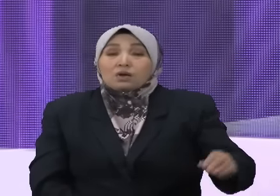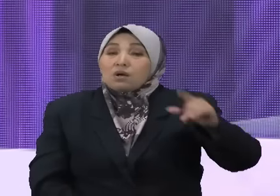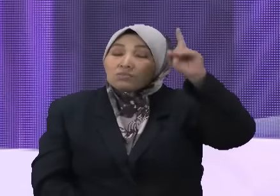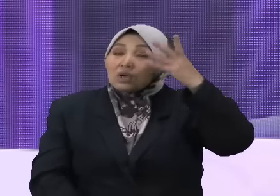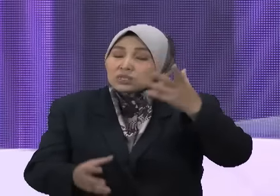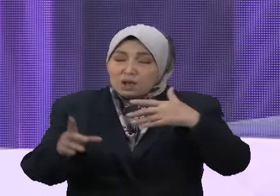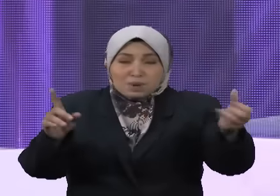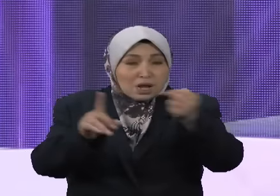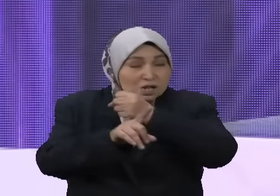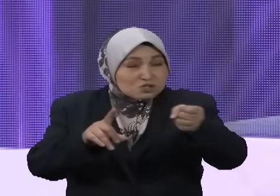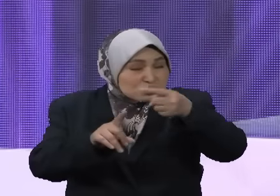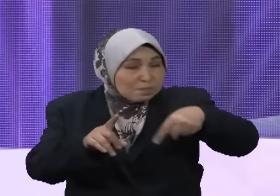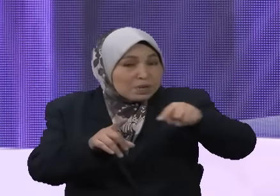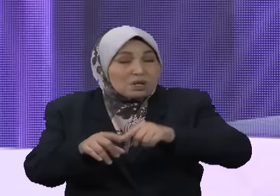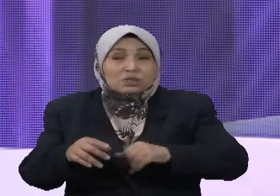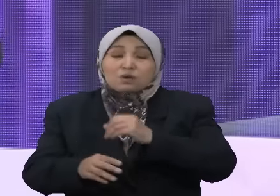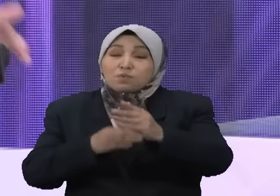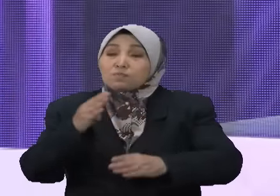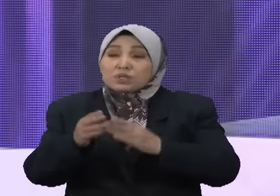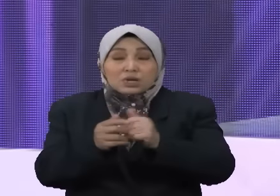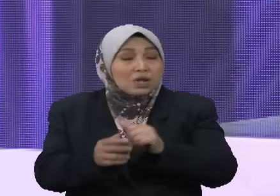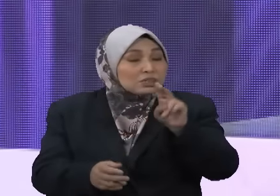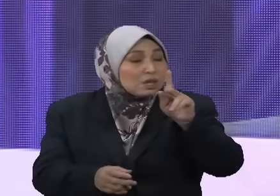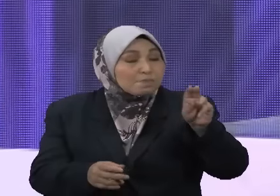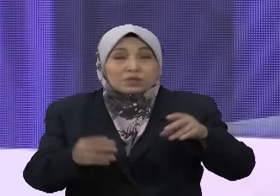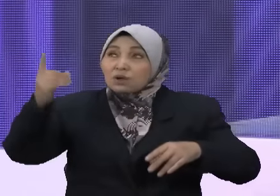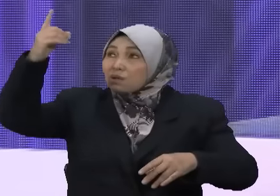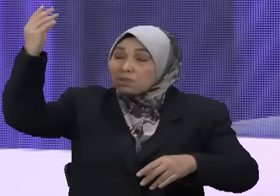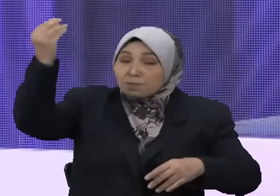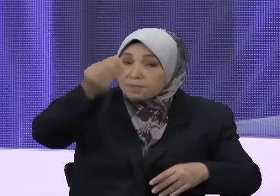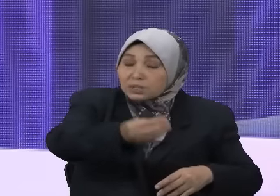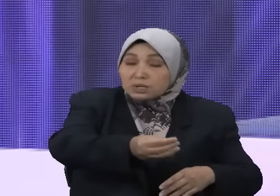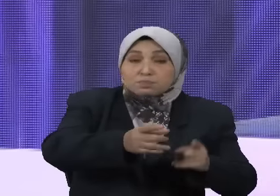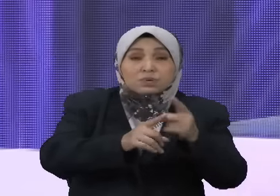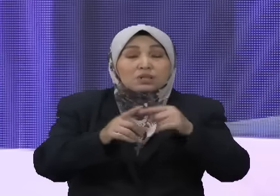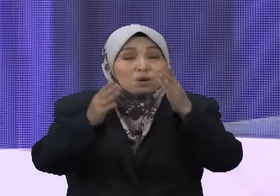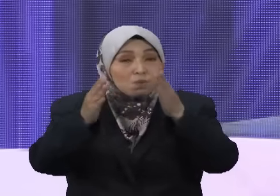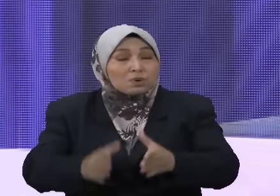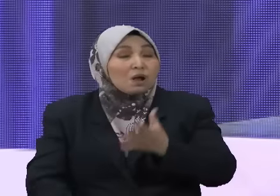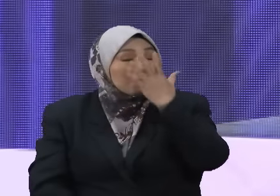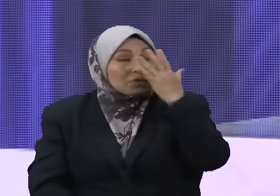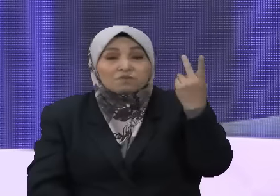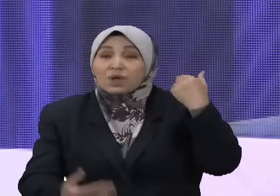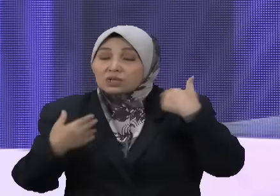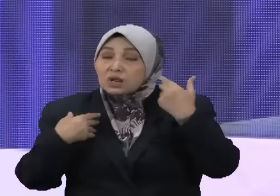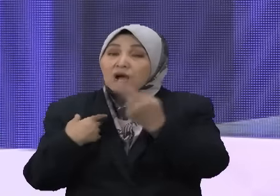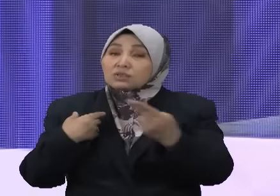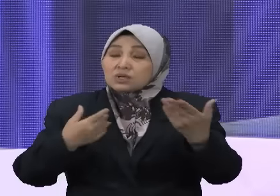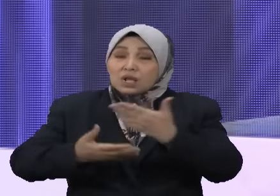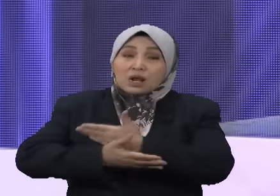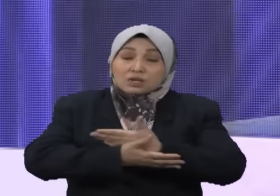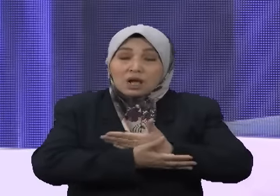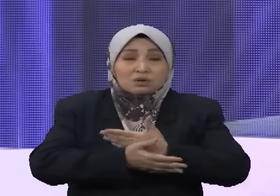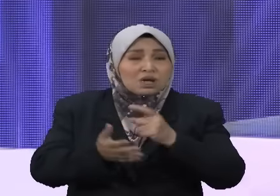mengazab mereka di atas dunia dengan nikmat-nikmat yang diberikan kerana bilaana orang munafik ini mempunyai harta dan anak